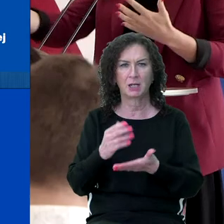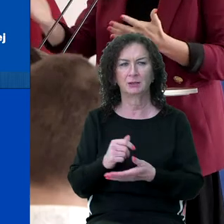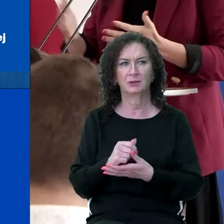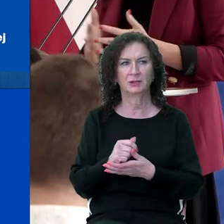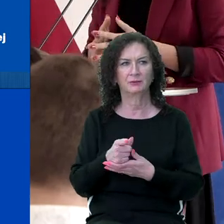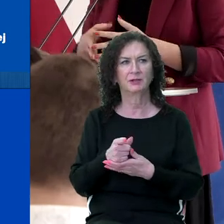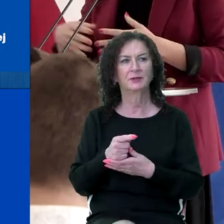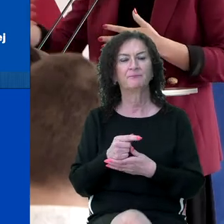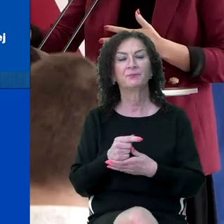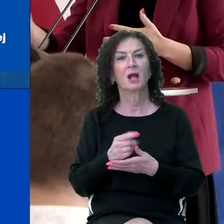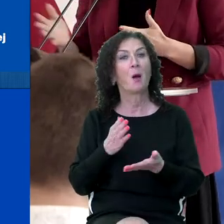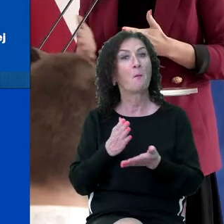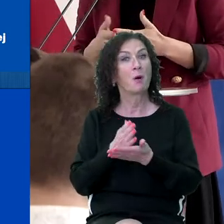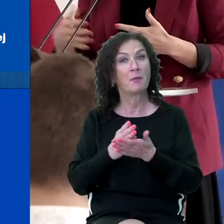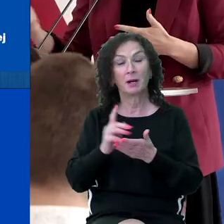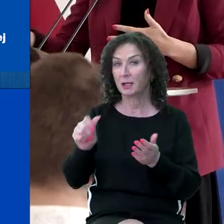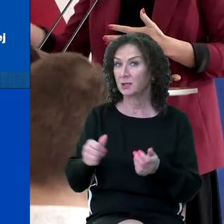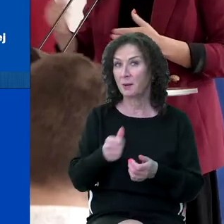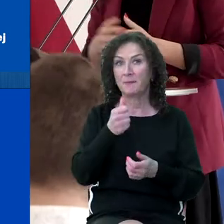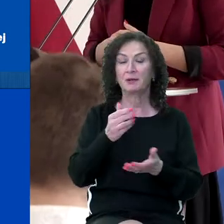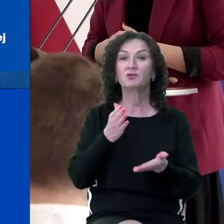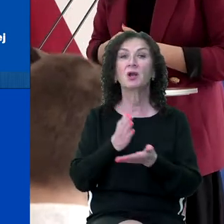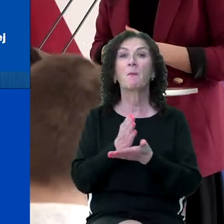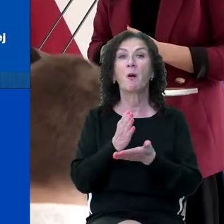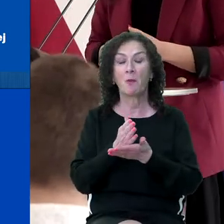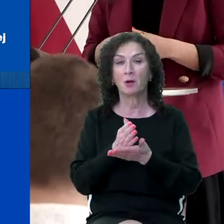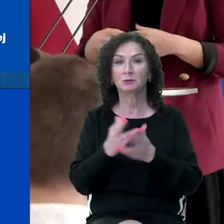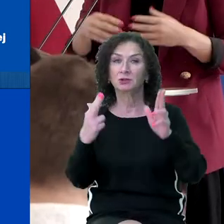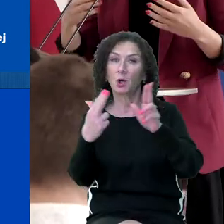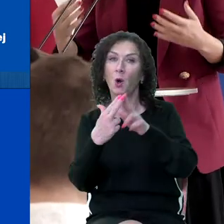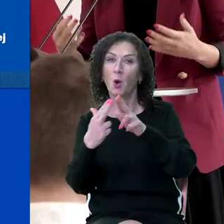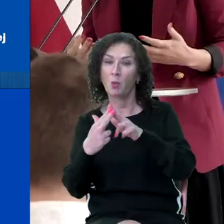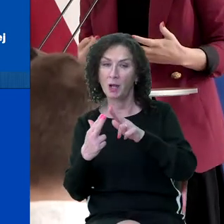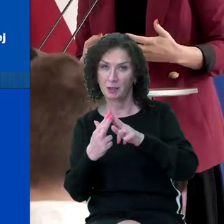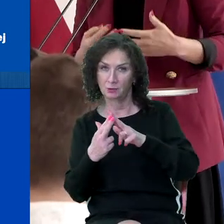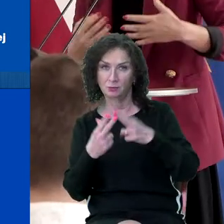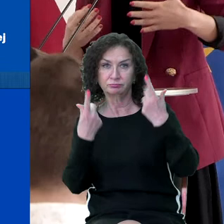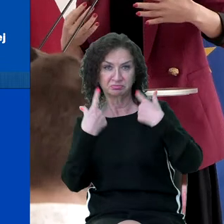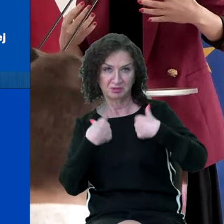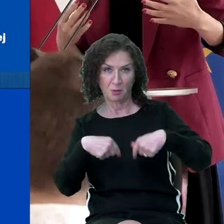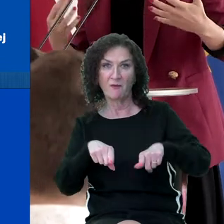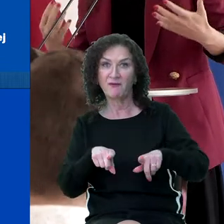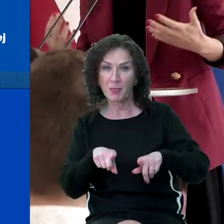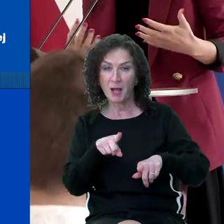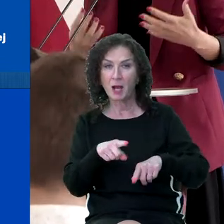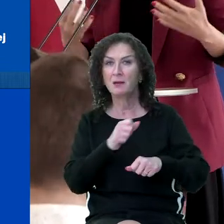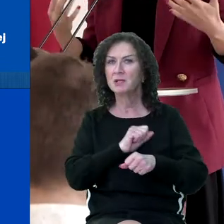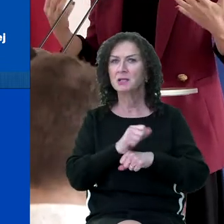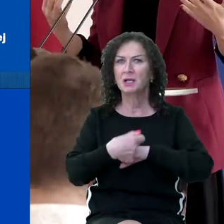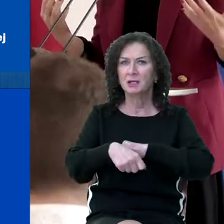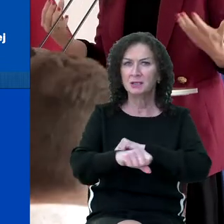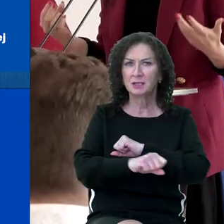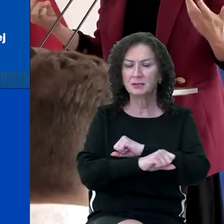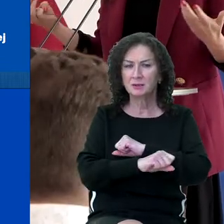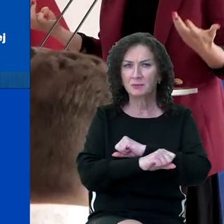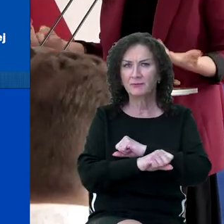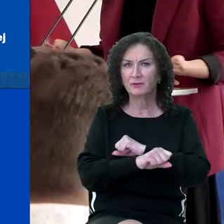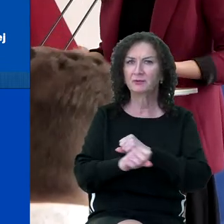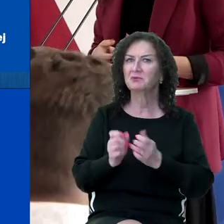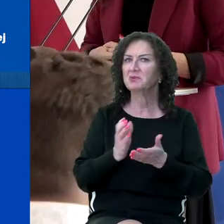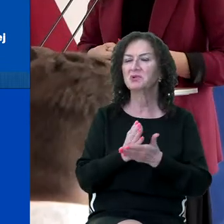pierwszej pomocy z kontaktu z klientem, z obywatelem, jest zastępowane i wspierane przez